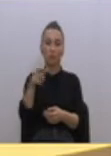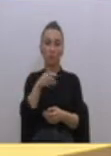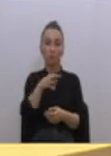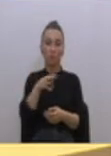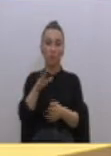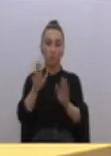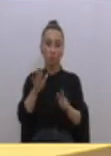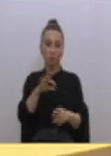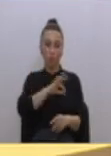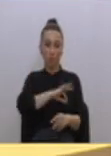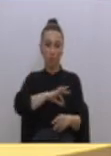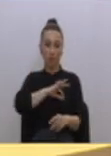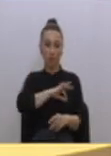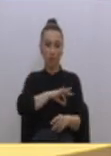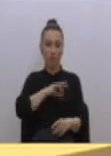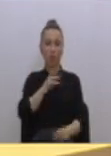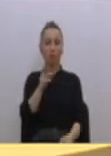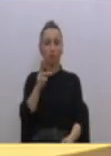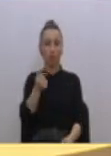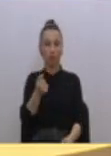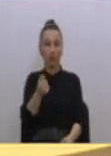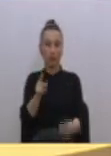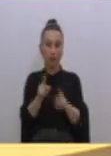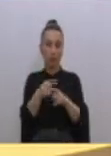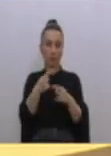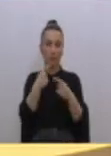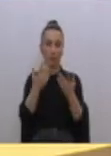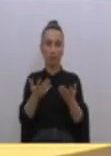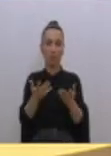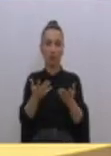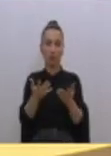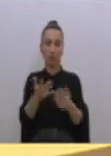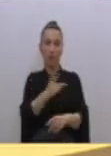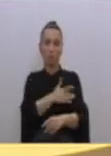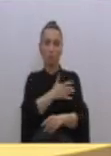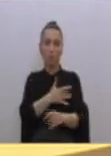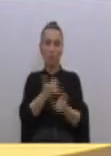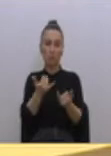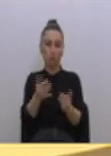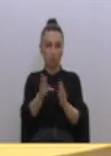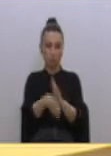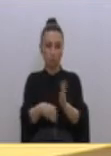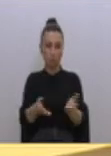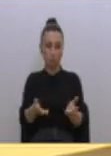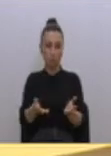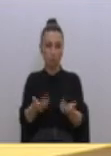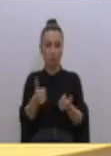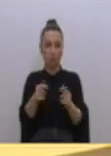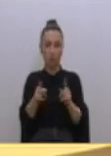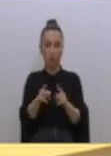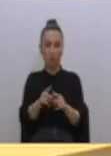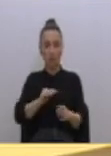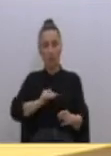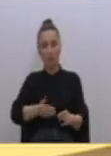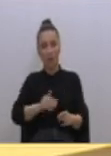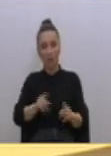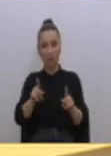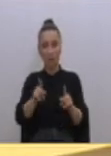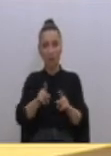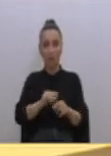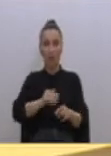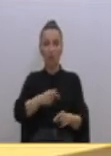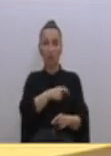საადვოკატო და ასე ვთქვათ მომსახურებაში. როგორც კერძო ადვოკატების, ასევე